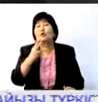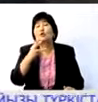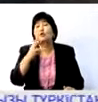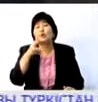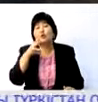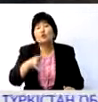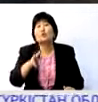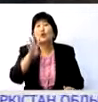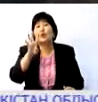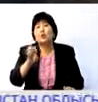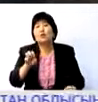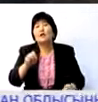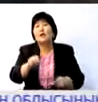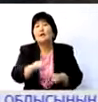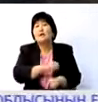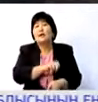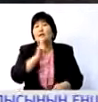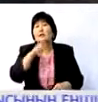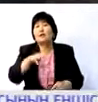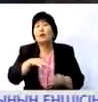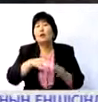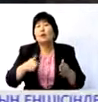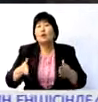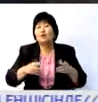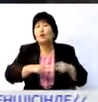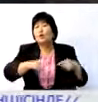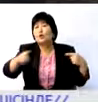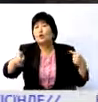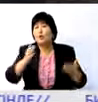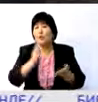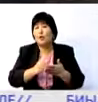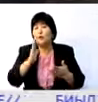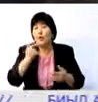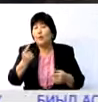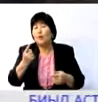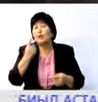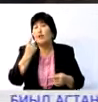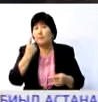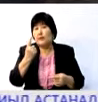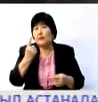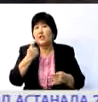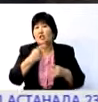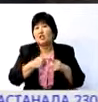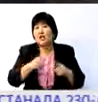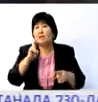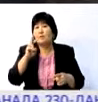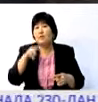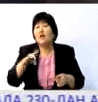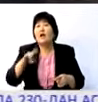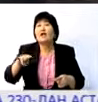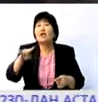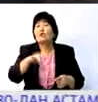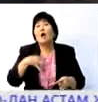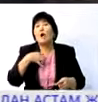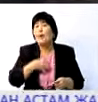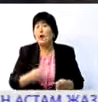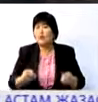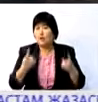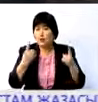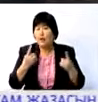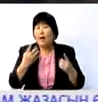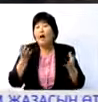3400 шаршы километр жалпы жолдардың ұзындығы болатын болса, оның 1,5 километр мына республикалық маңызды жол,